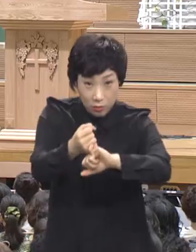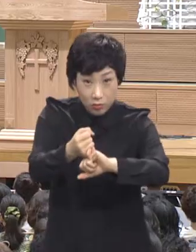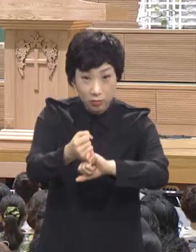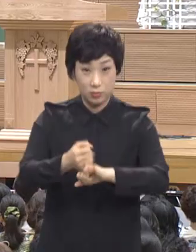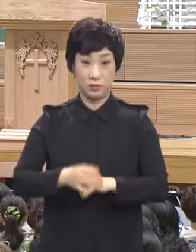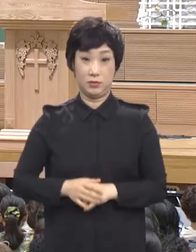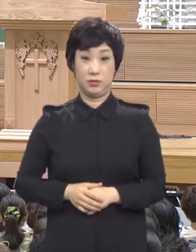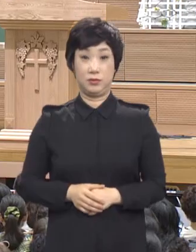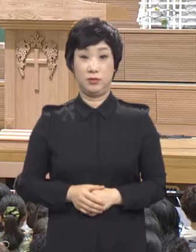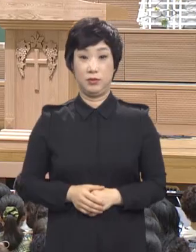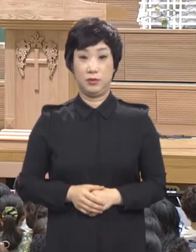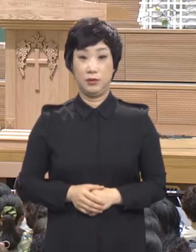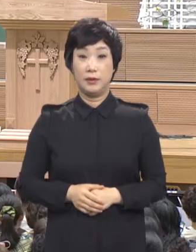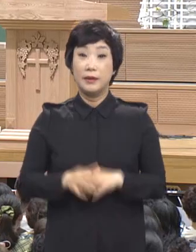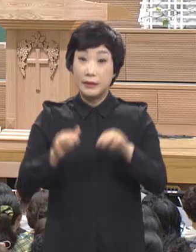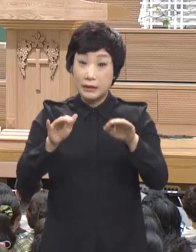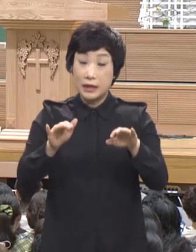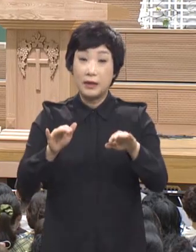하나님께서